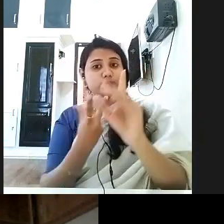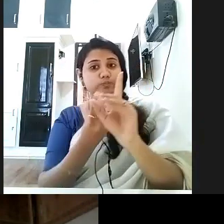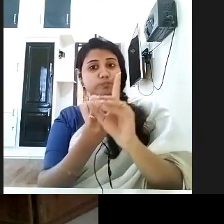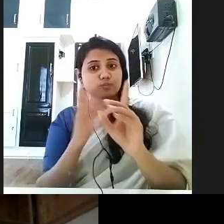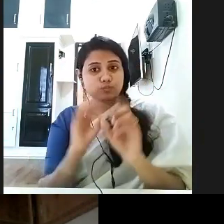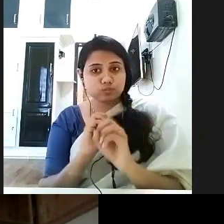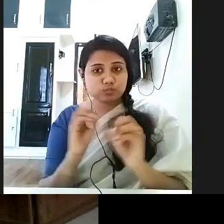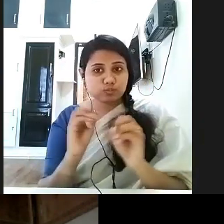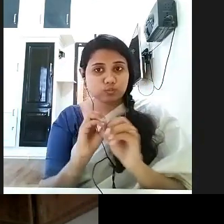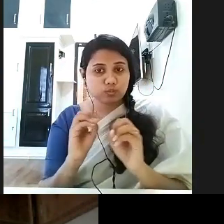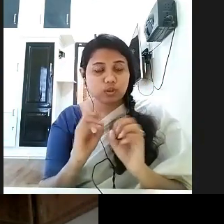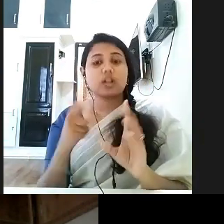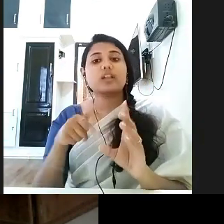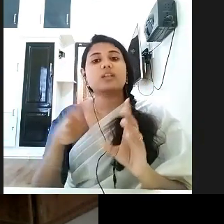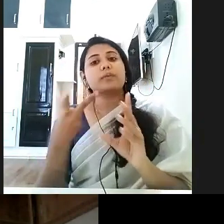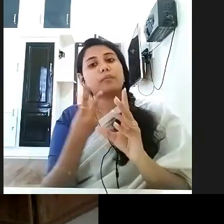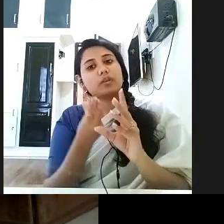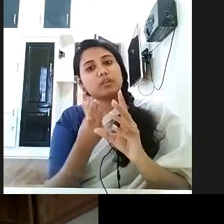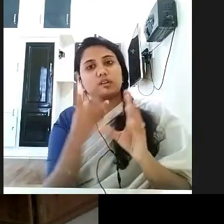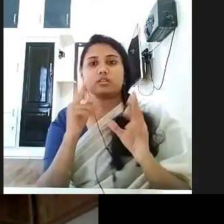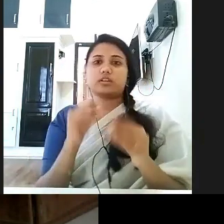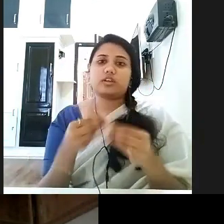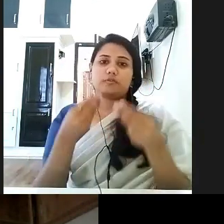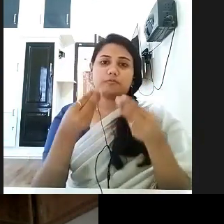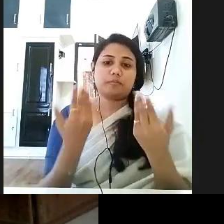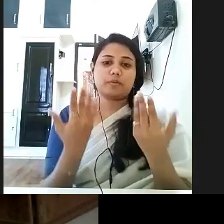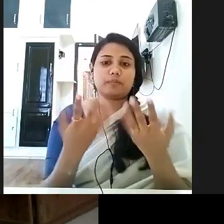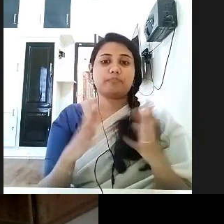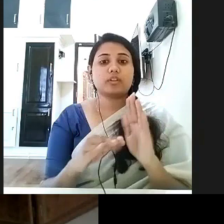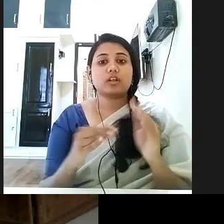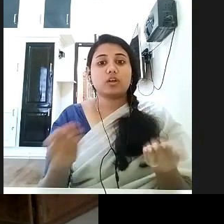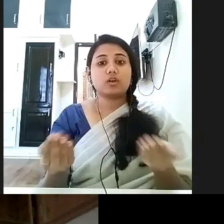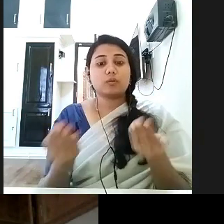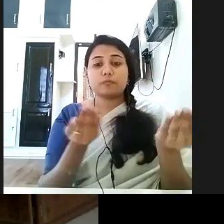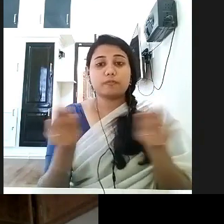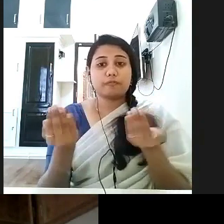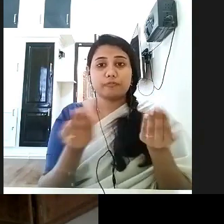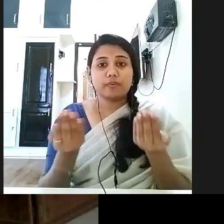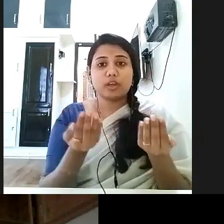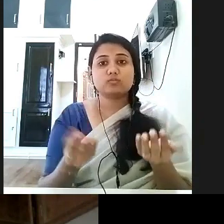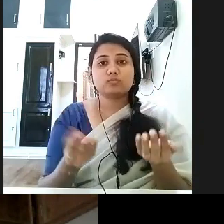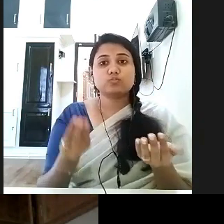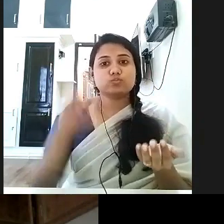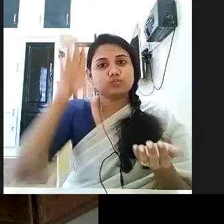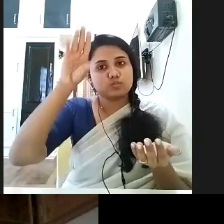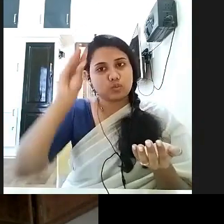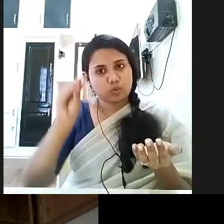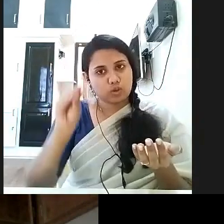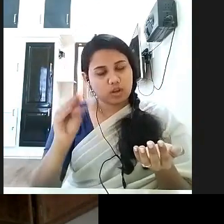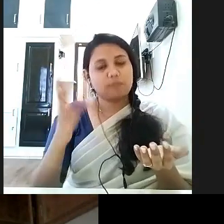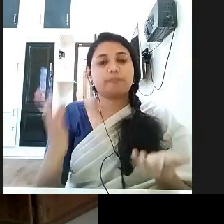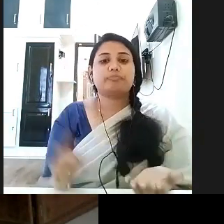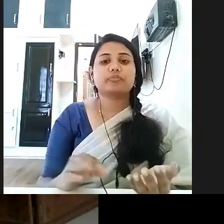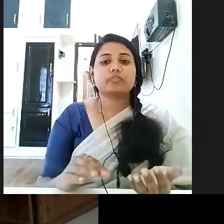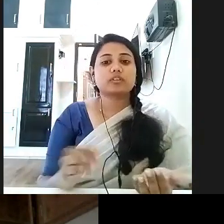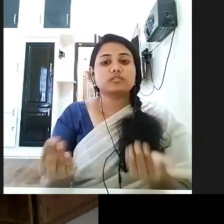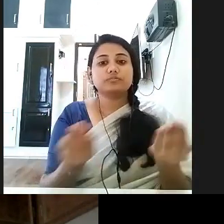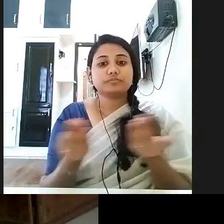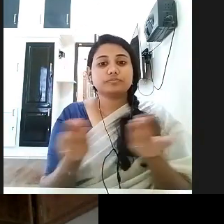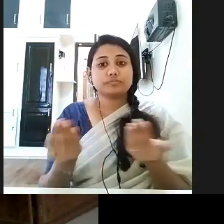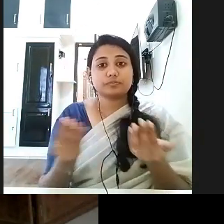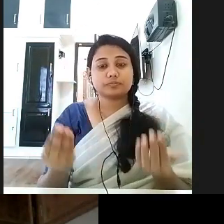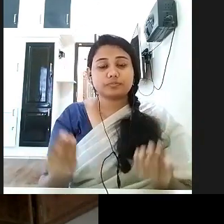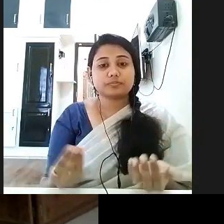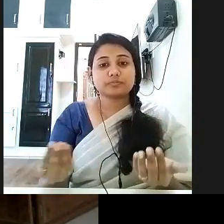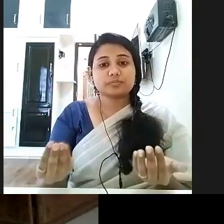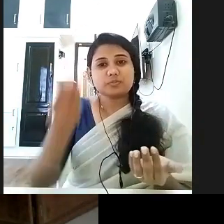വരുന്നതായിരിക്കും. And your weight also has to come down because SMA ഉള്ള ആൾക്കാർക്ക് weight gain is not a very